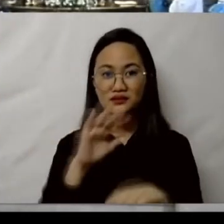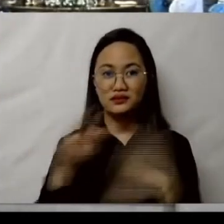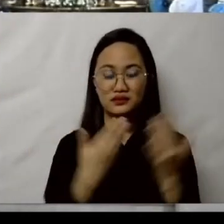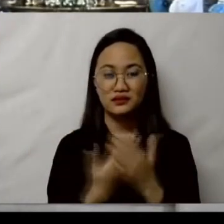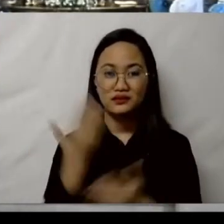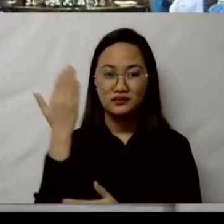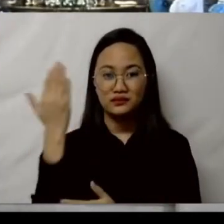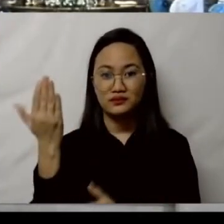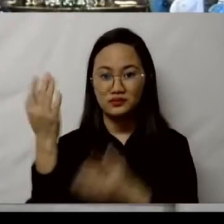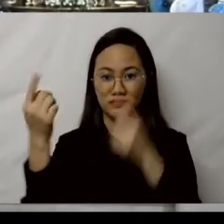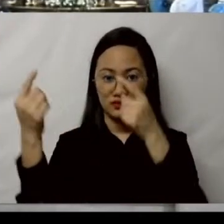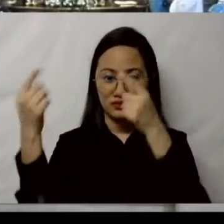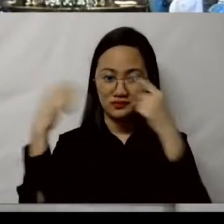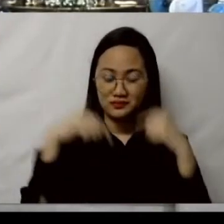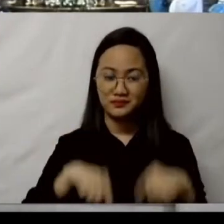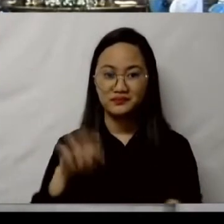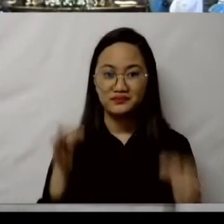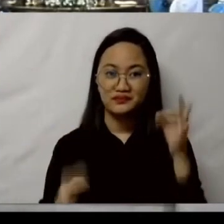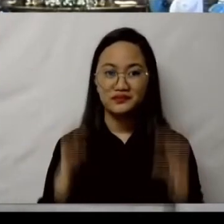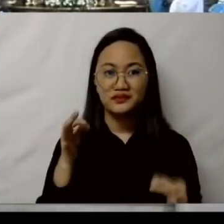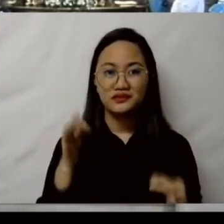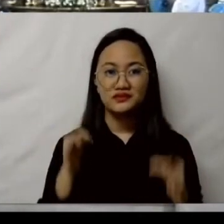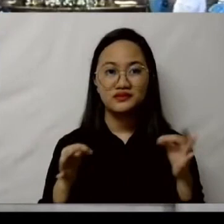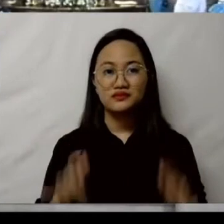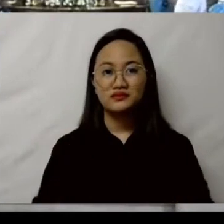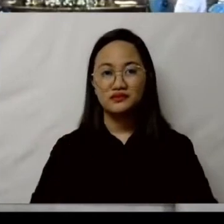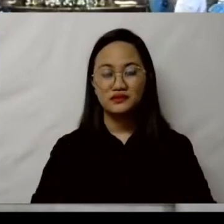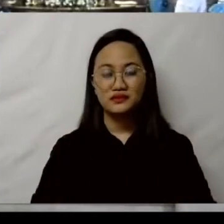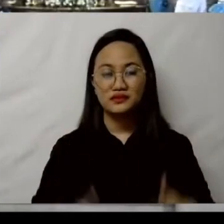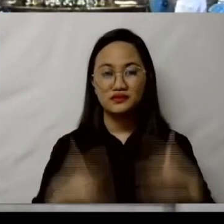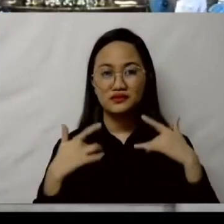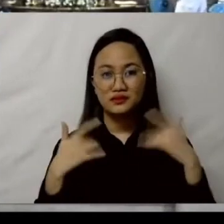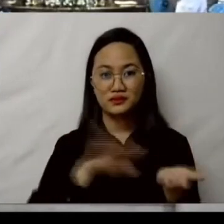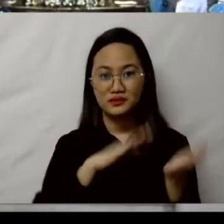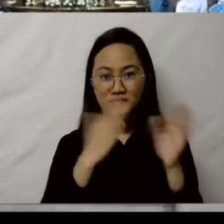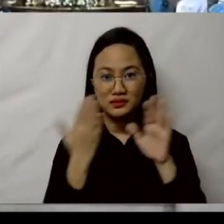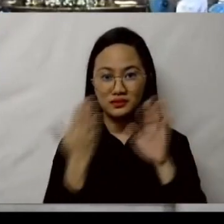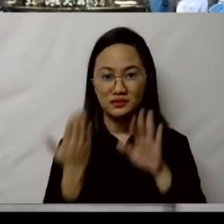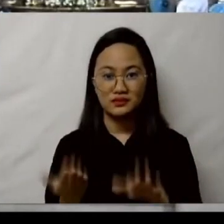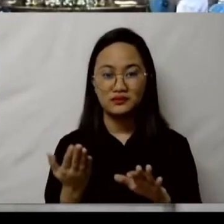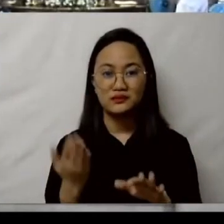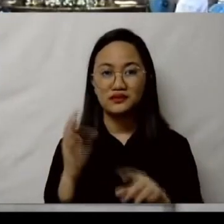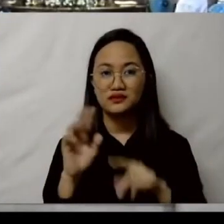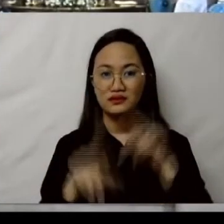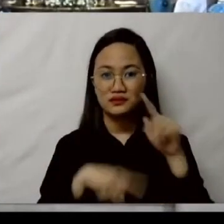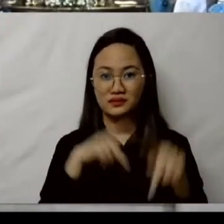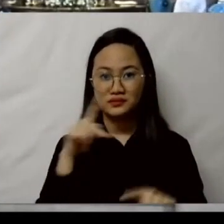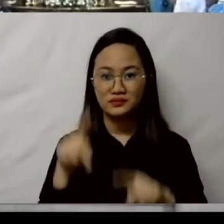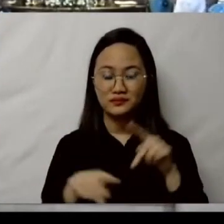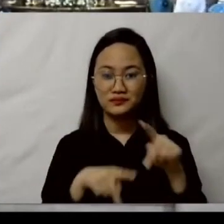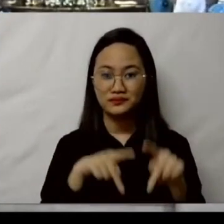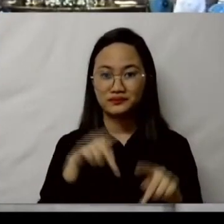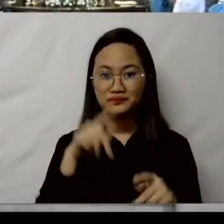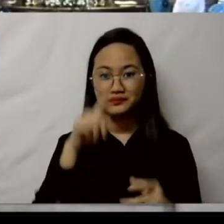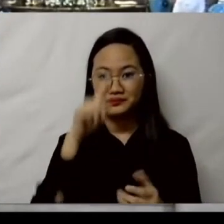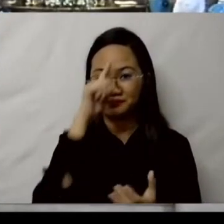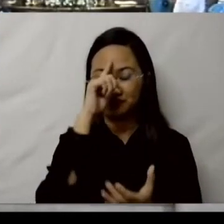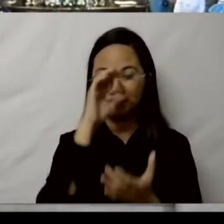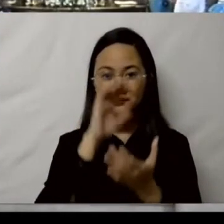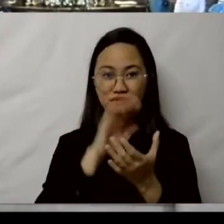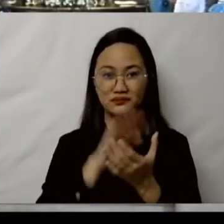doon magmumulang paririto at huhukom sa nangabubuhay at nangamatay na tao. Sumasampalataya